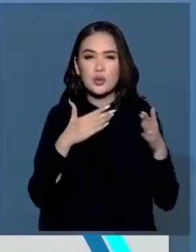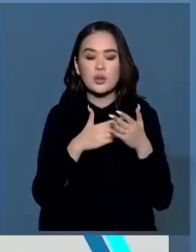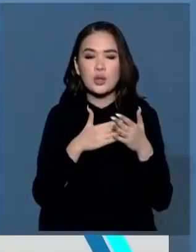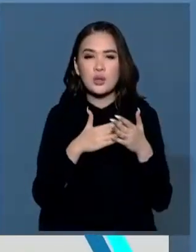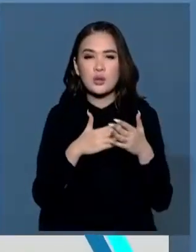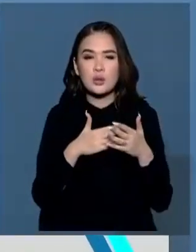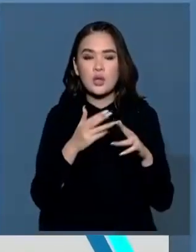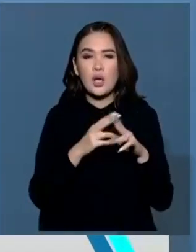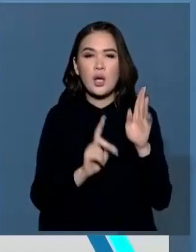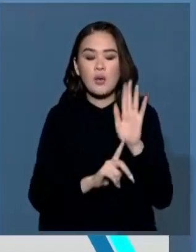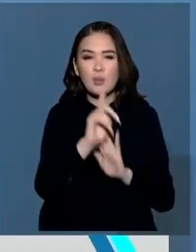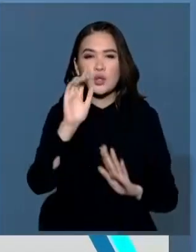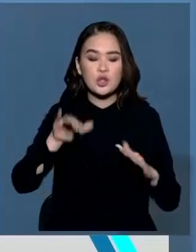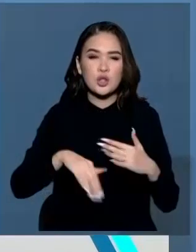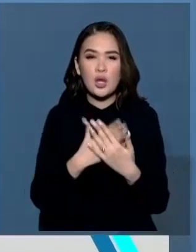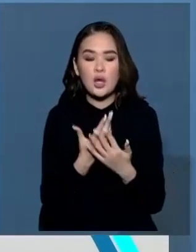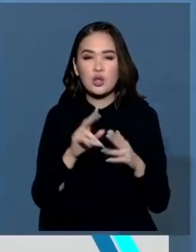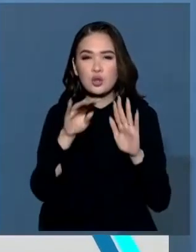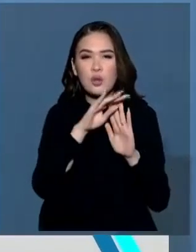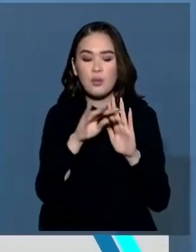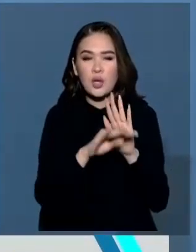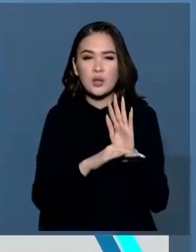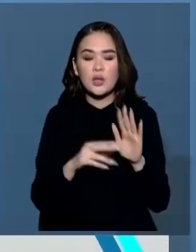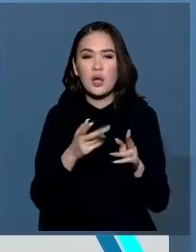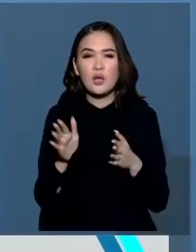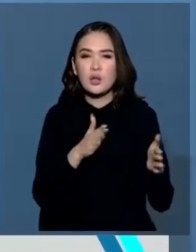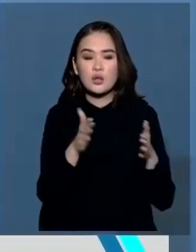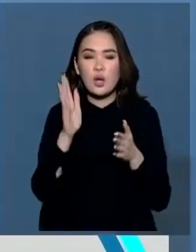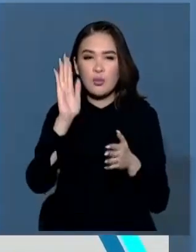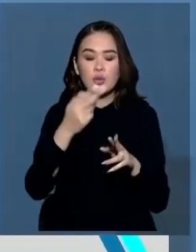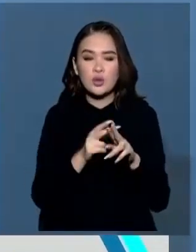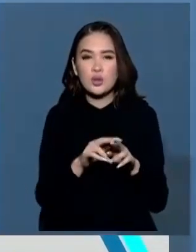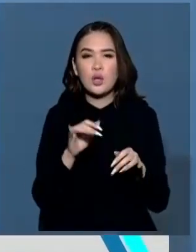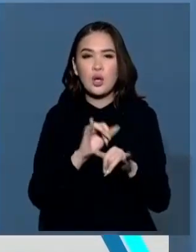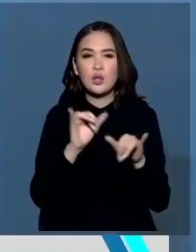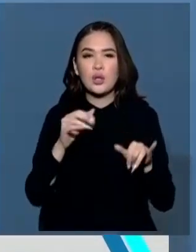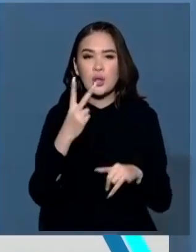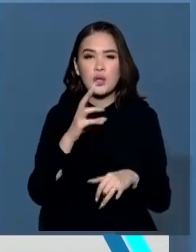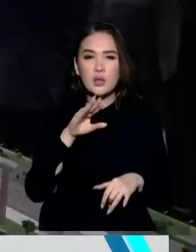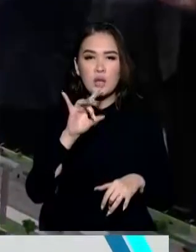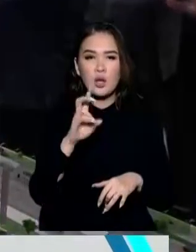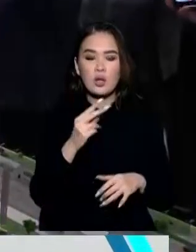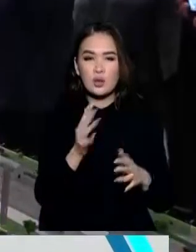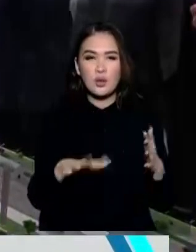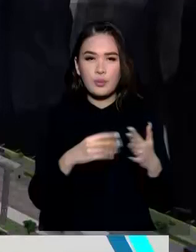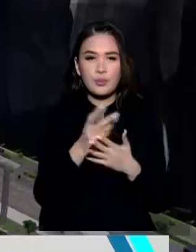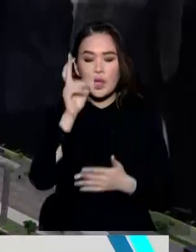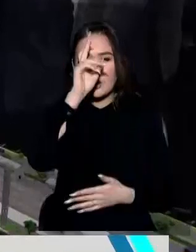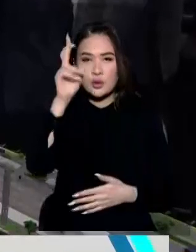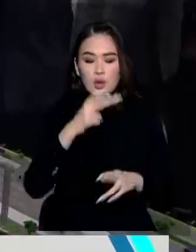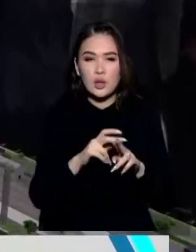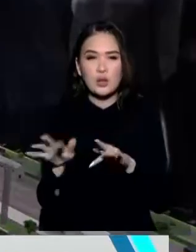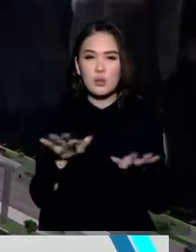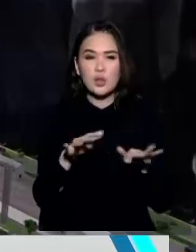150 жаңа индустриялық жобаларды іске асырдық, олардың көлемі 2 триллион теңгені құрады. Үкімет басшысы